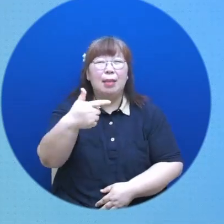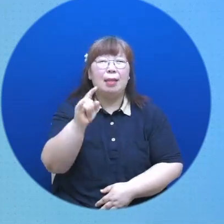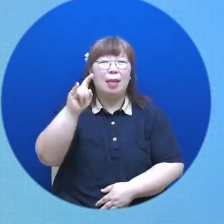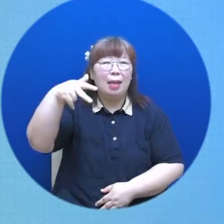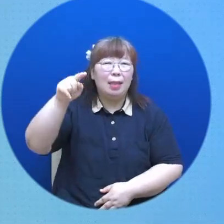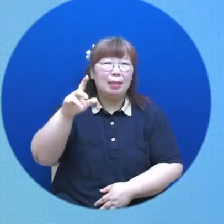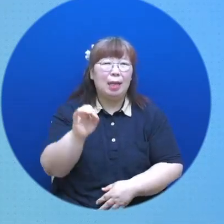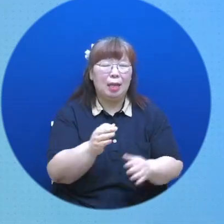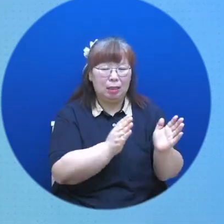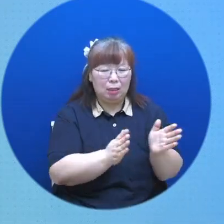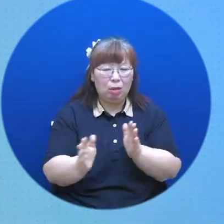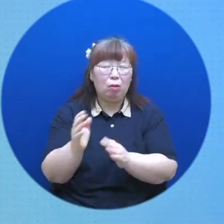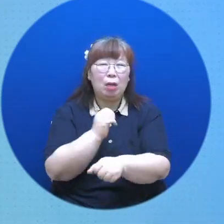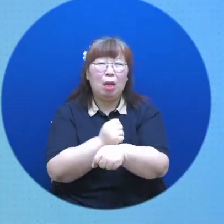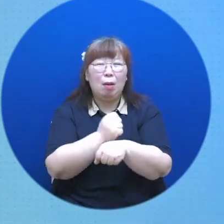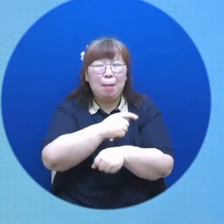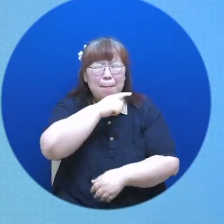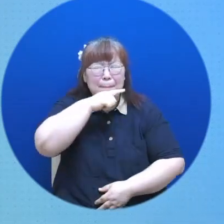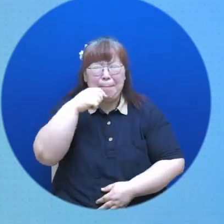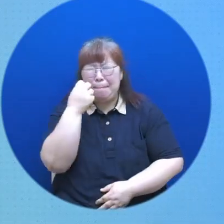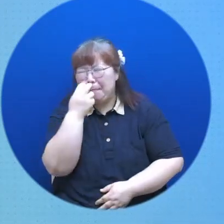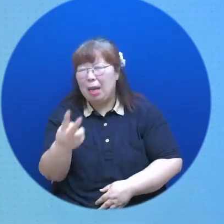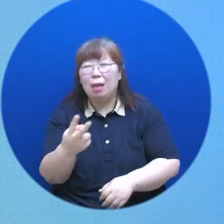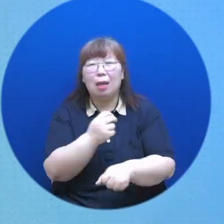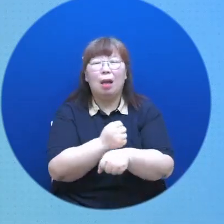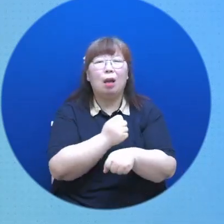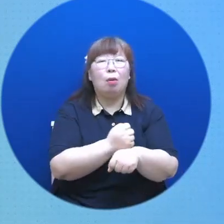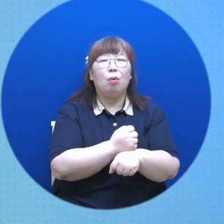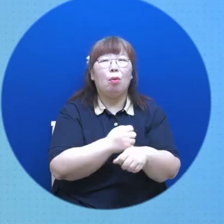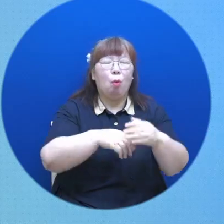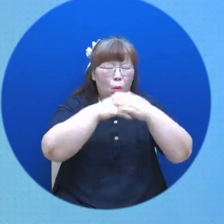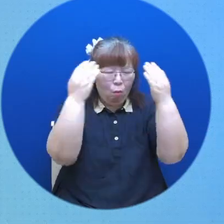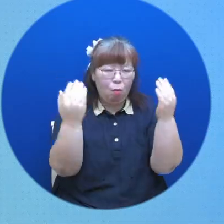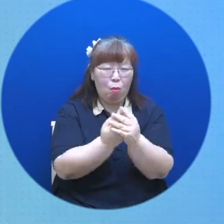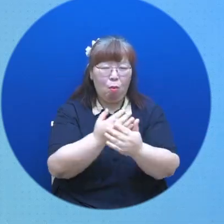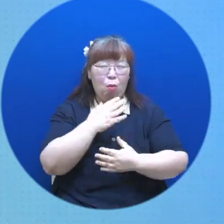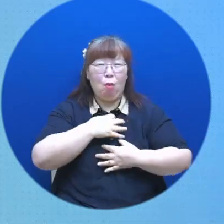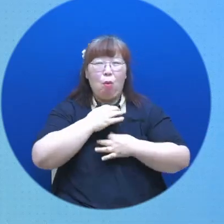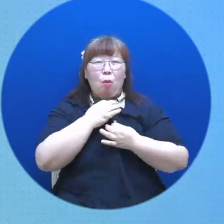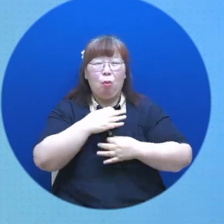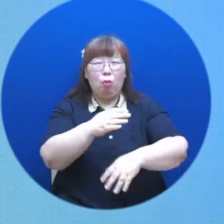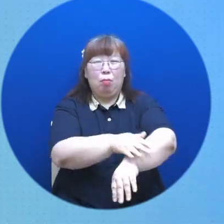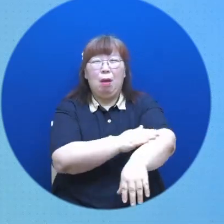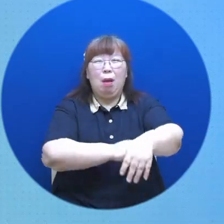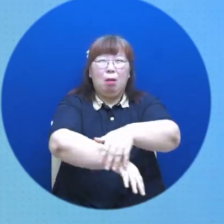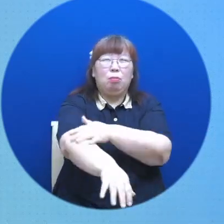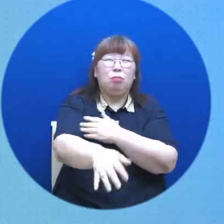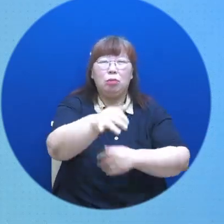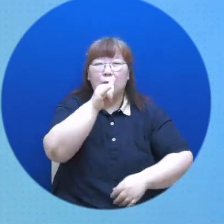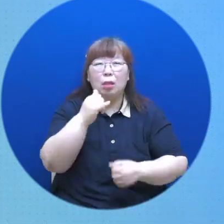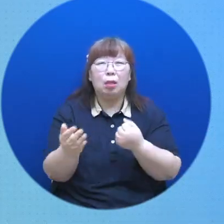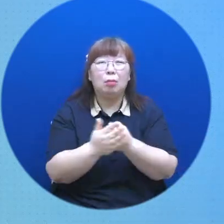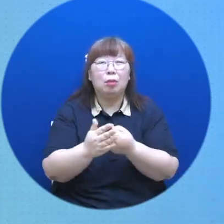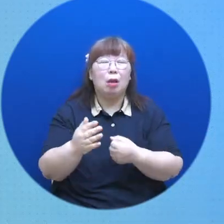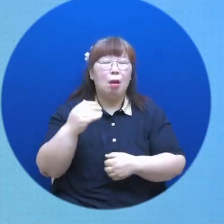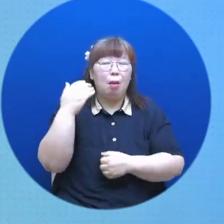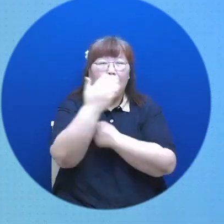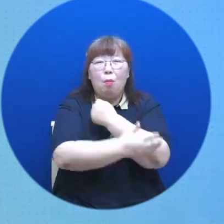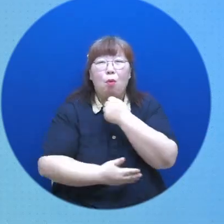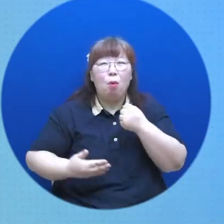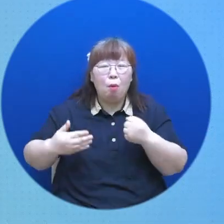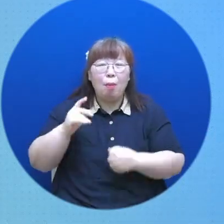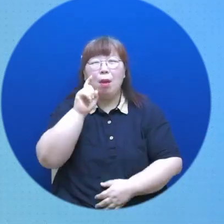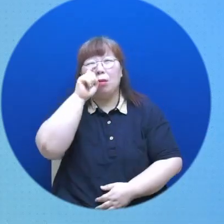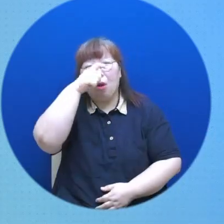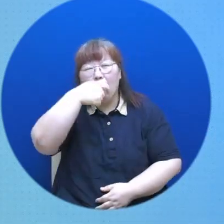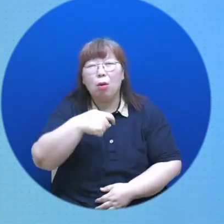했을 것입니다. 피 비린내와 온갖 피가 옷과 손에 묻어 있었을 거예요. 얼굴과 몸에는 피와